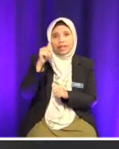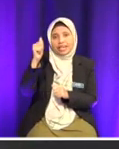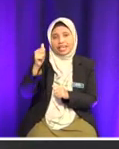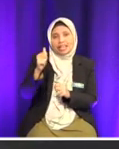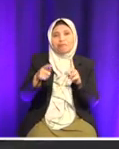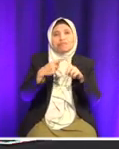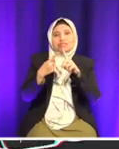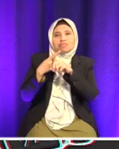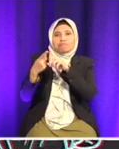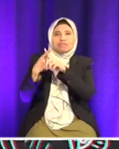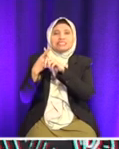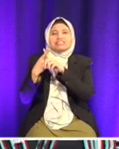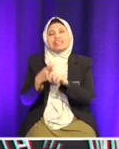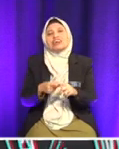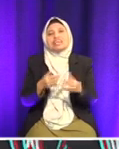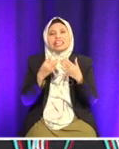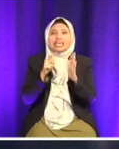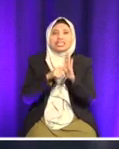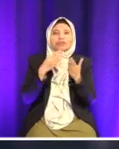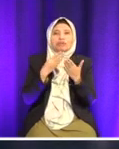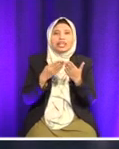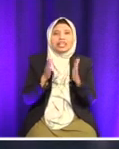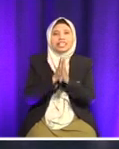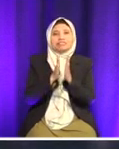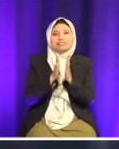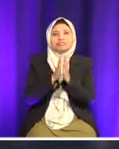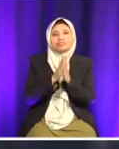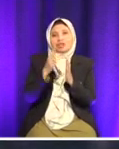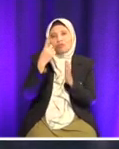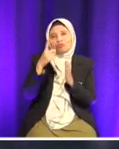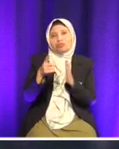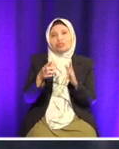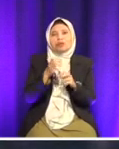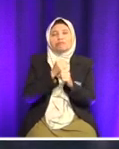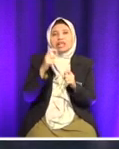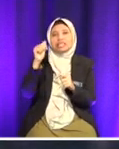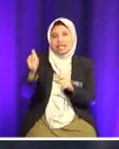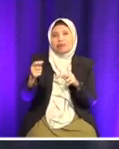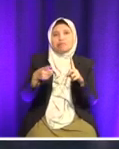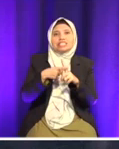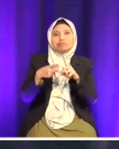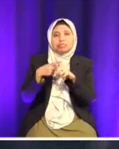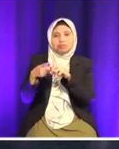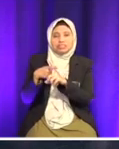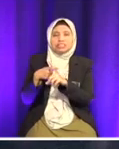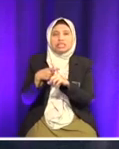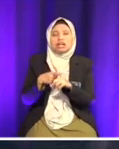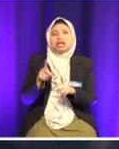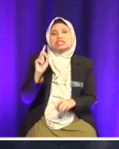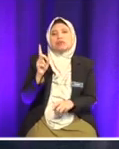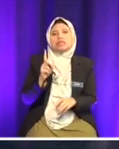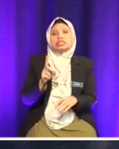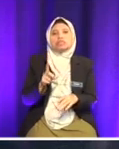Baiklah terbaik oke tepukan untuk diri sendiri bukan Senayan plus dan di mana juga